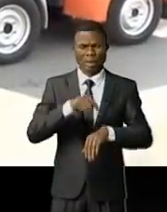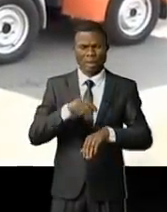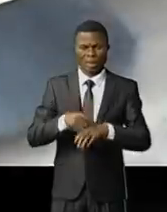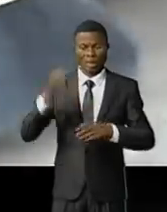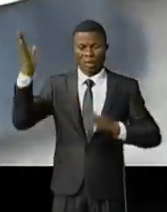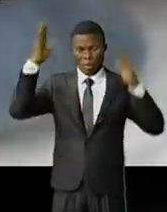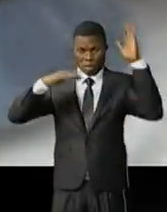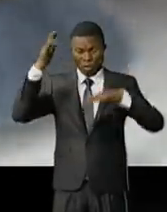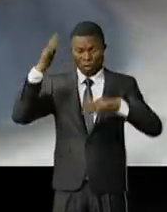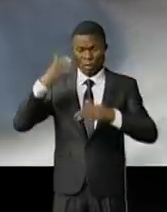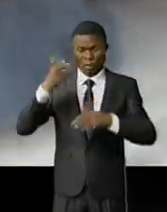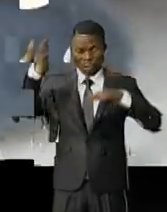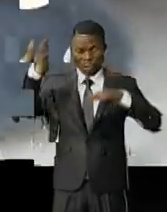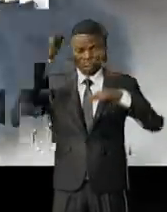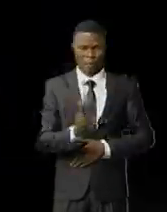saisons des pluies.